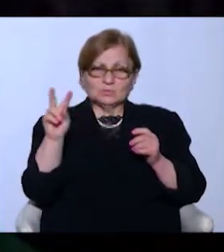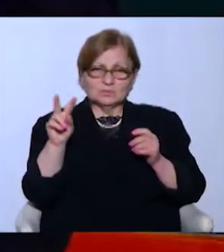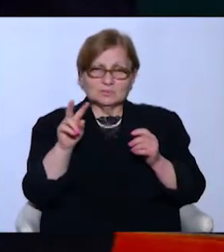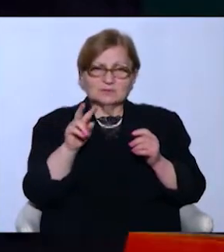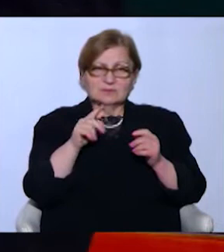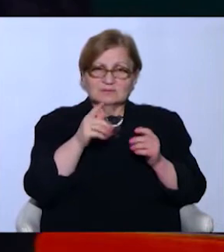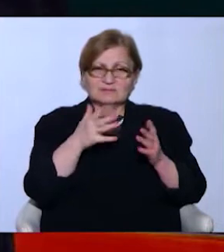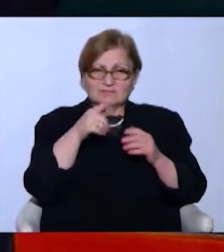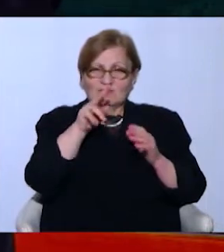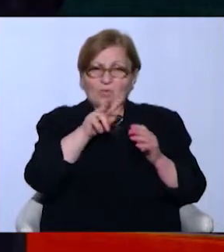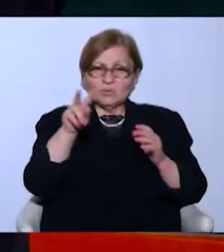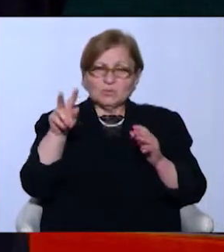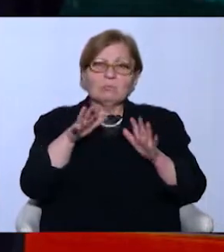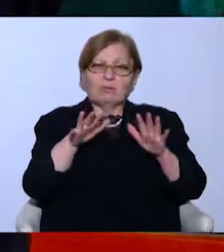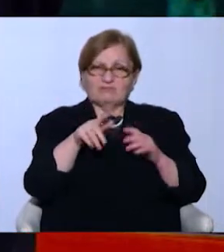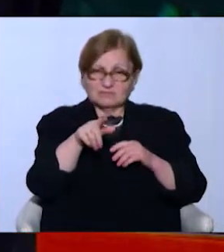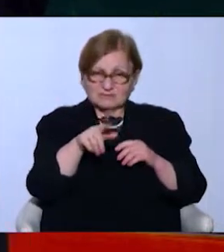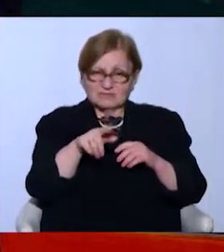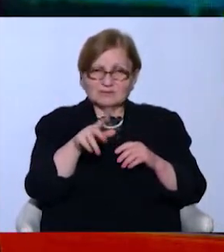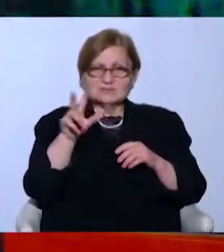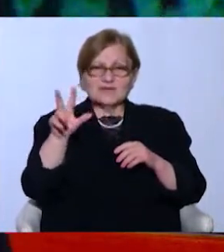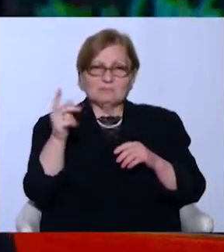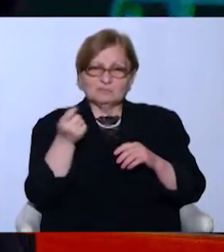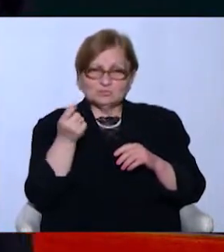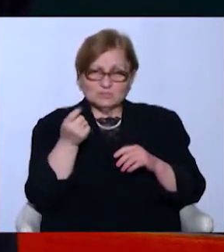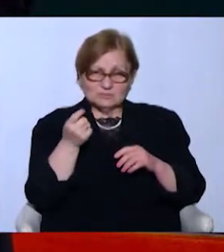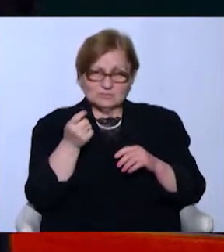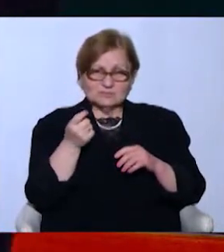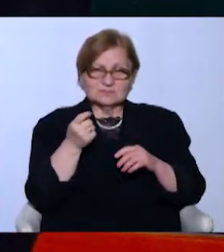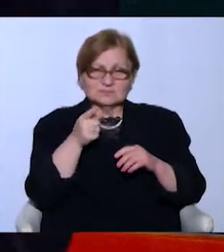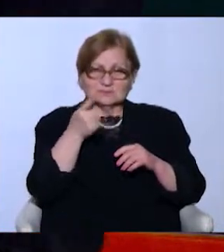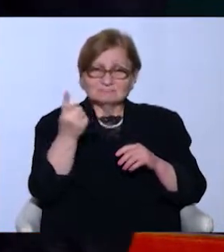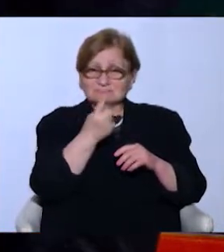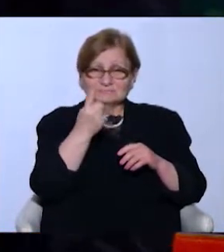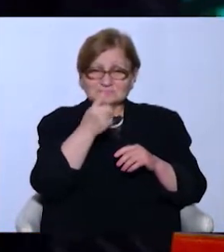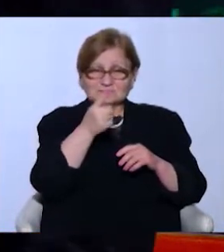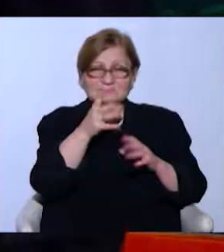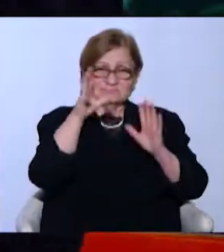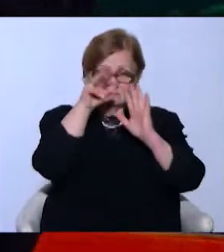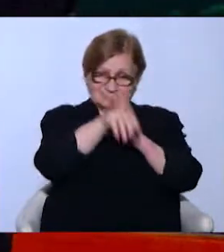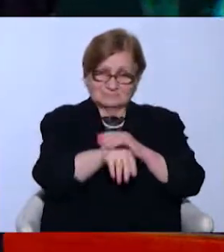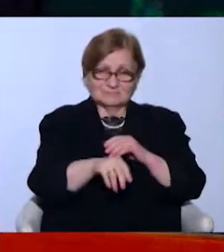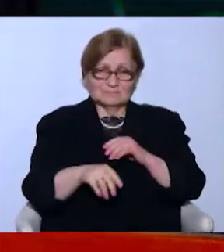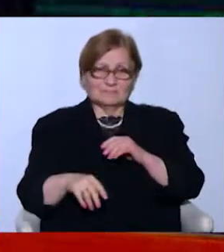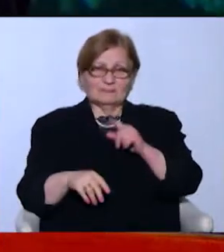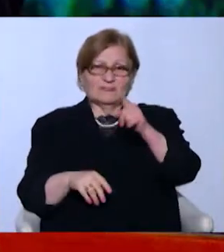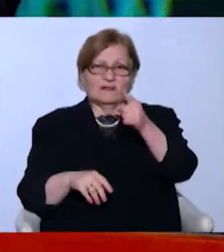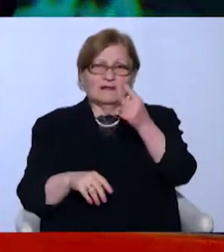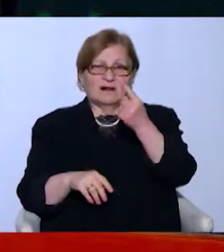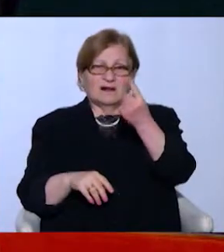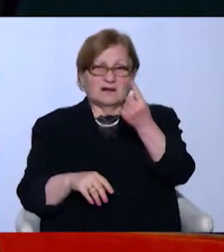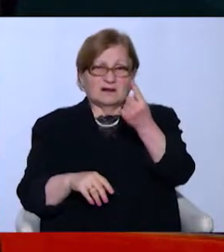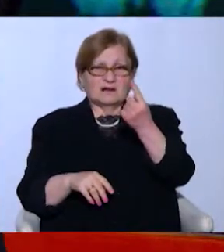მაშ 9-ია, რადგან 2 2 2 წერია და 3. ეს პირველი თანამამრავლები ყველანი აქ არის და აქ მაგდა რამდენი?